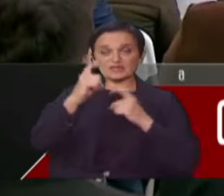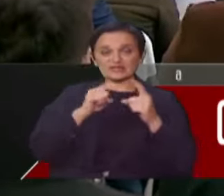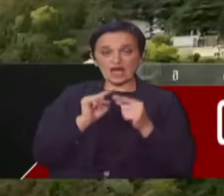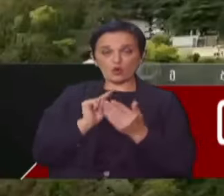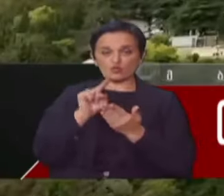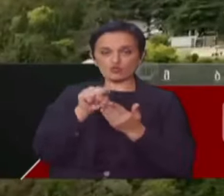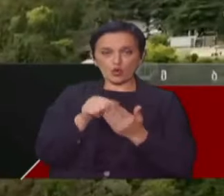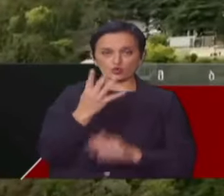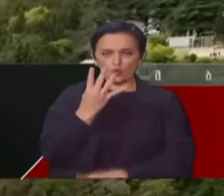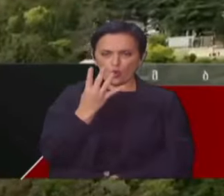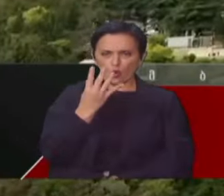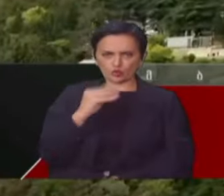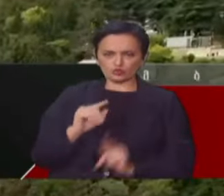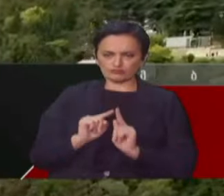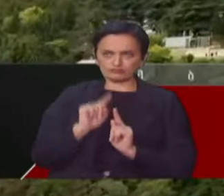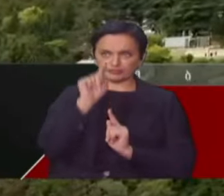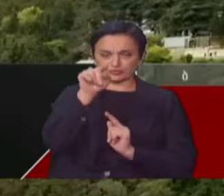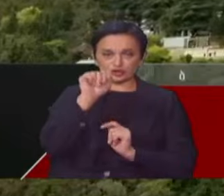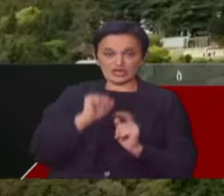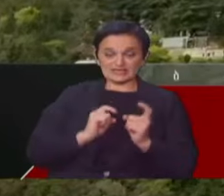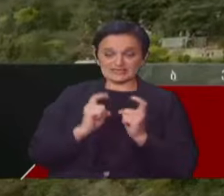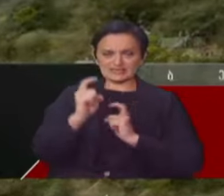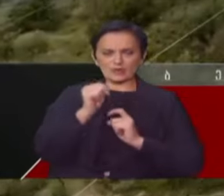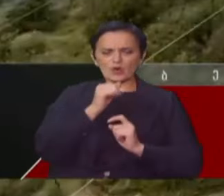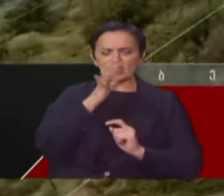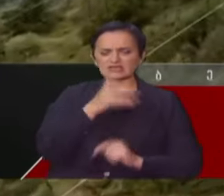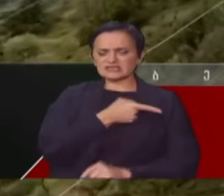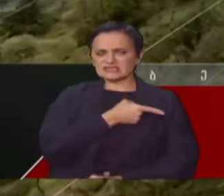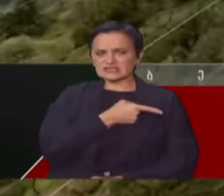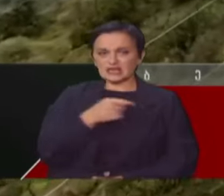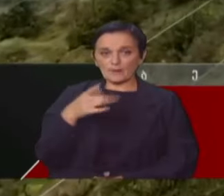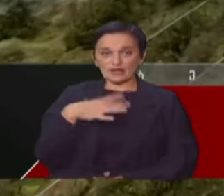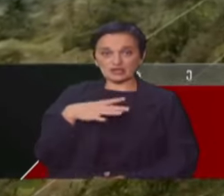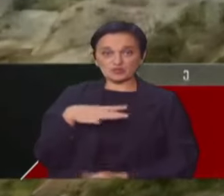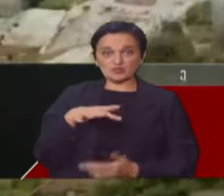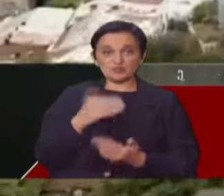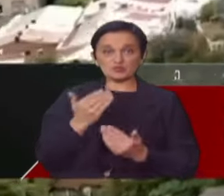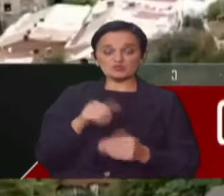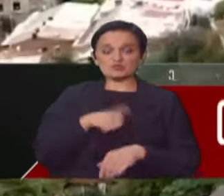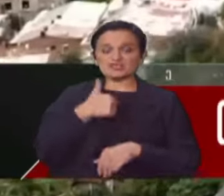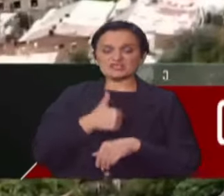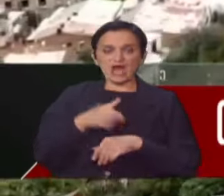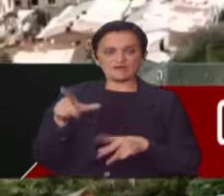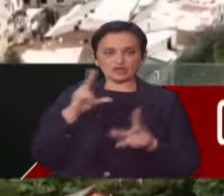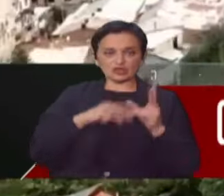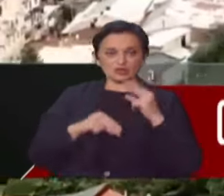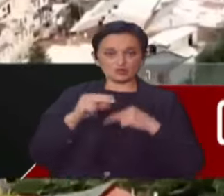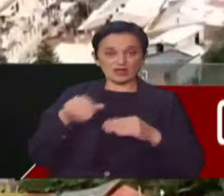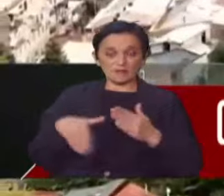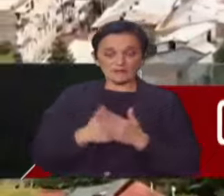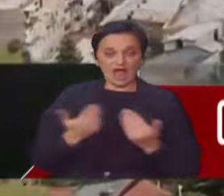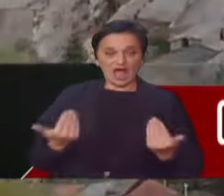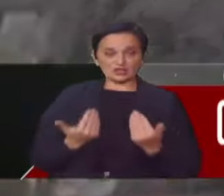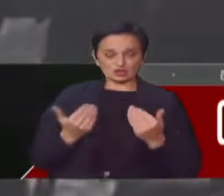მოხვედრა უკვე 4 წუთშია შესაძლებელი. საბაგირო, რომელიც წლების განმავლობაში თბილისის მთავარ სავიზიტო ბარათად ითვლებოდა, ახალი